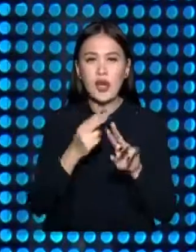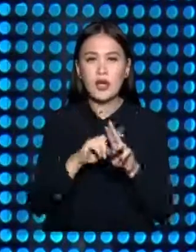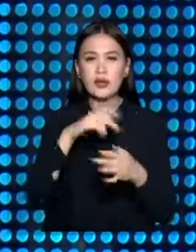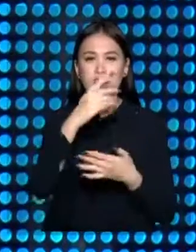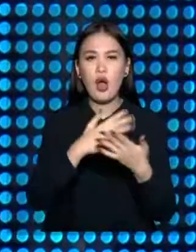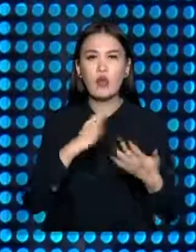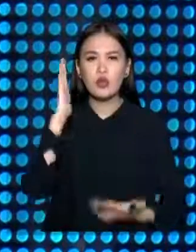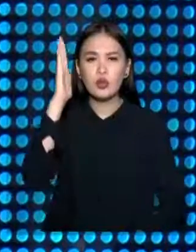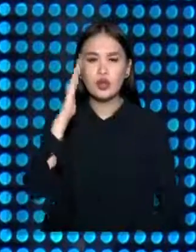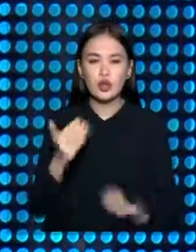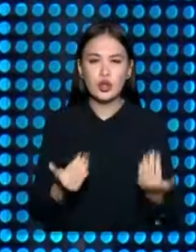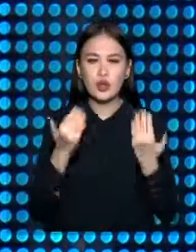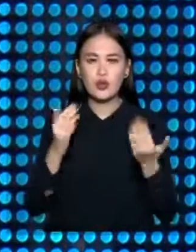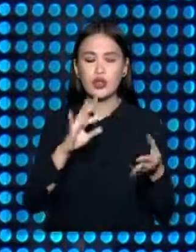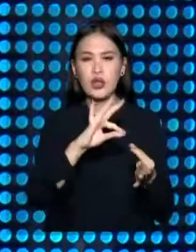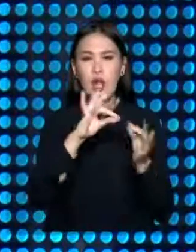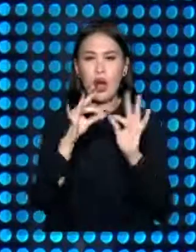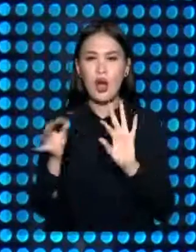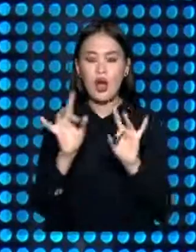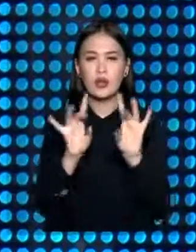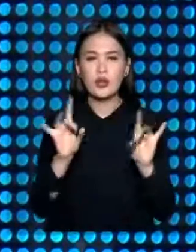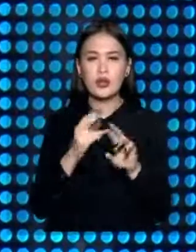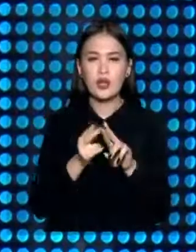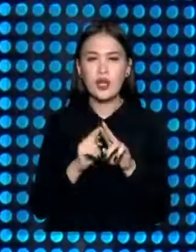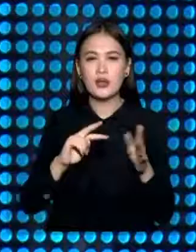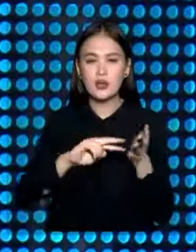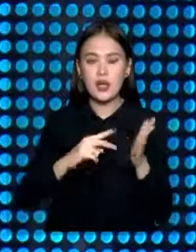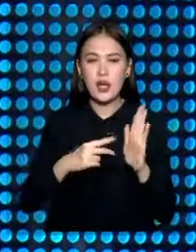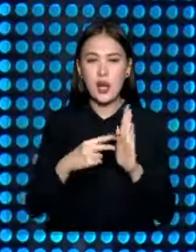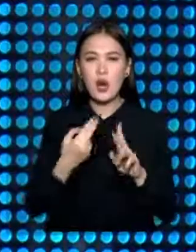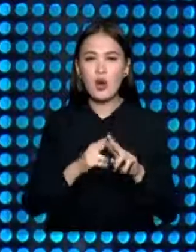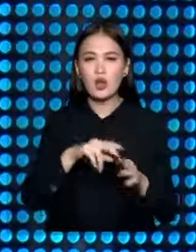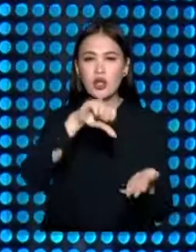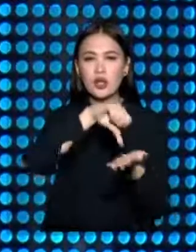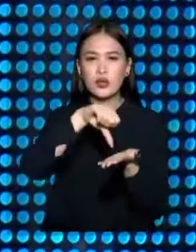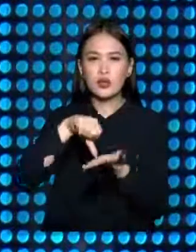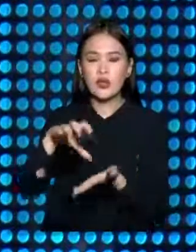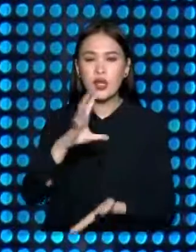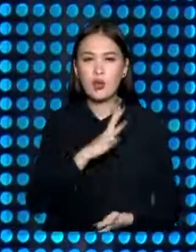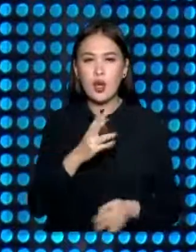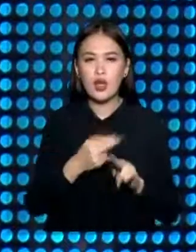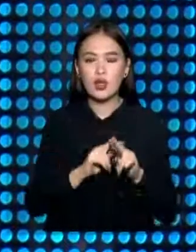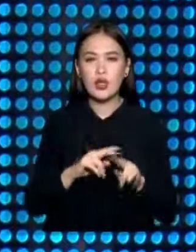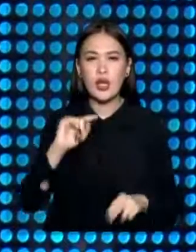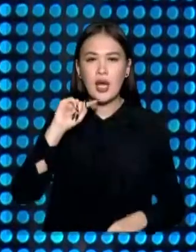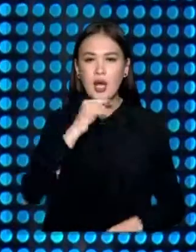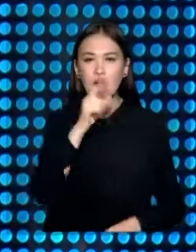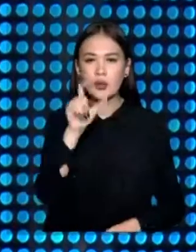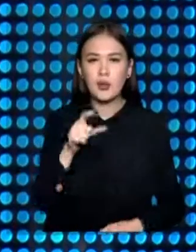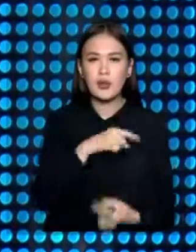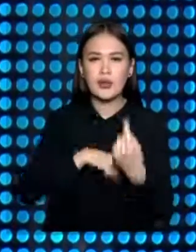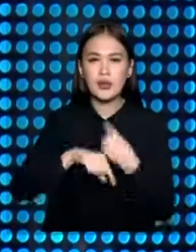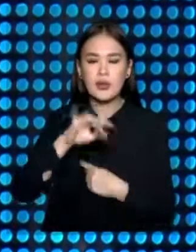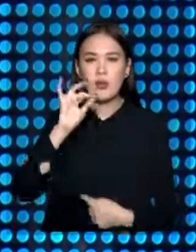Сценарий будущего сегодня детально обсудили на форуме стратегических инициатив. Участвовали в нем известные экономисты, бизнесмены